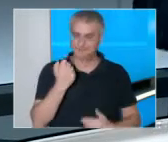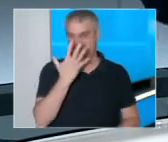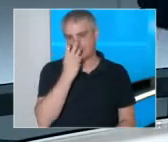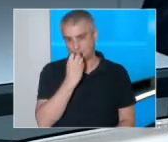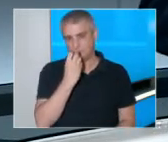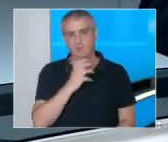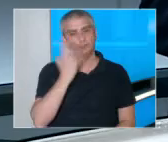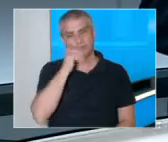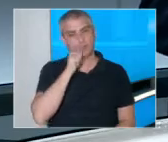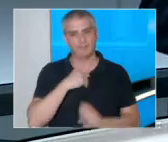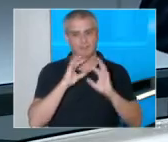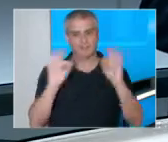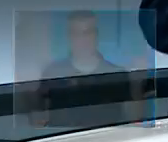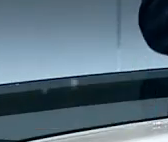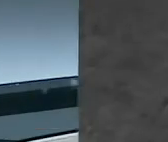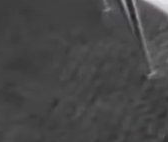עצובה וכואבת. שחור לבן, מתחילים.